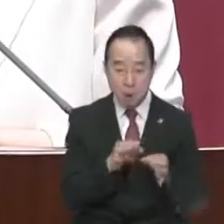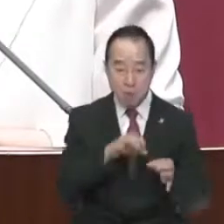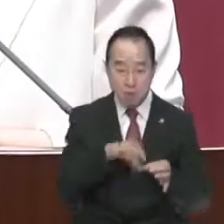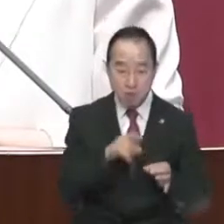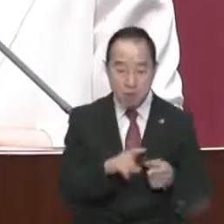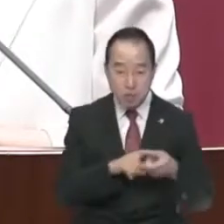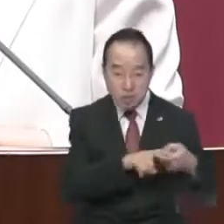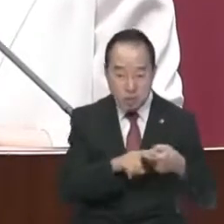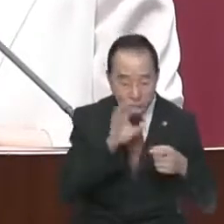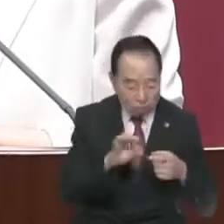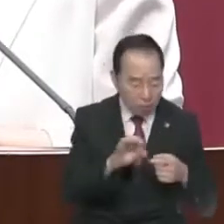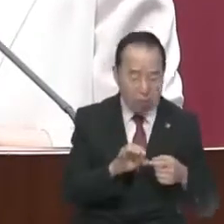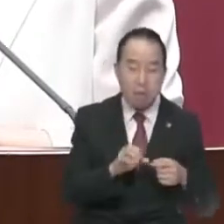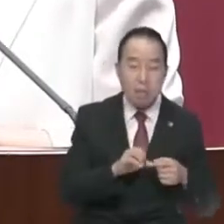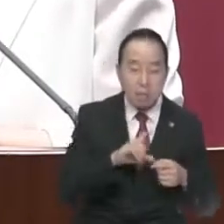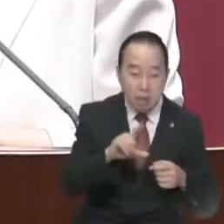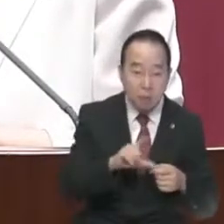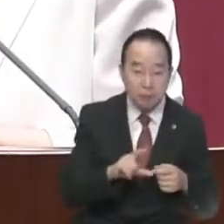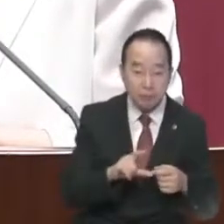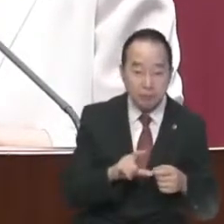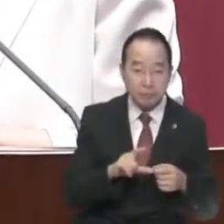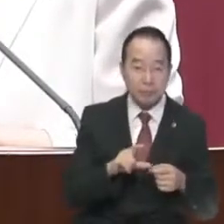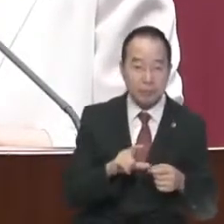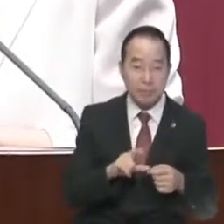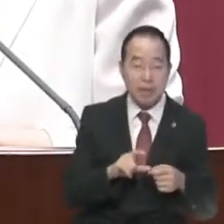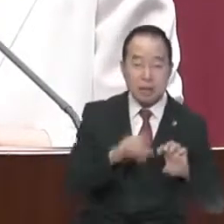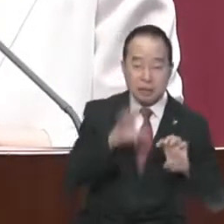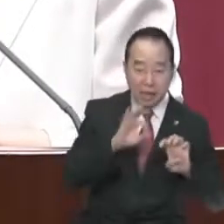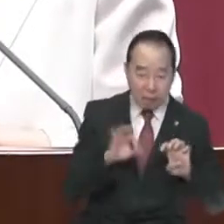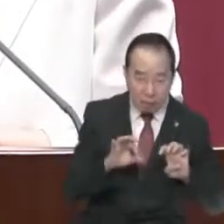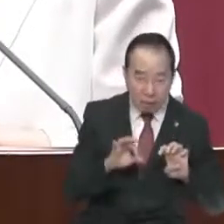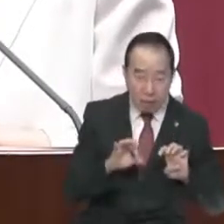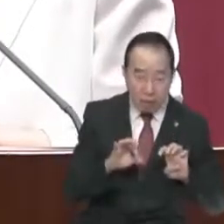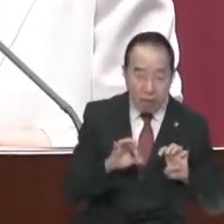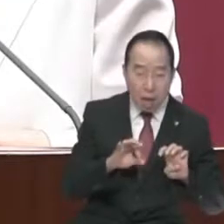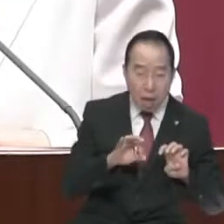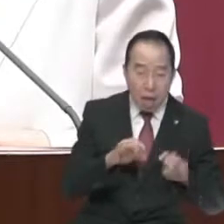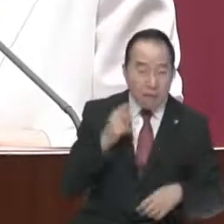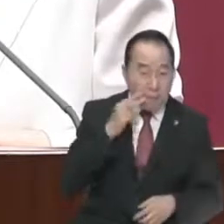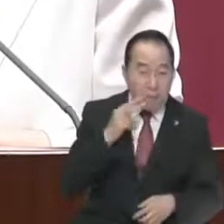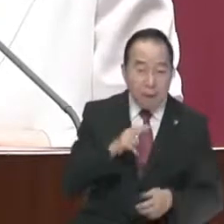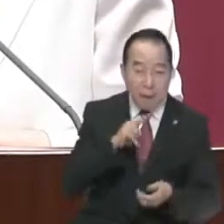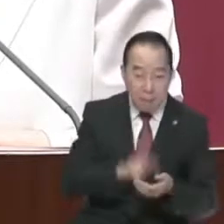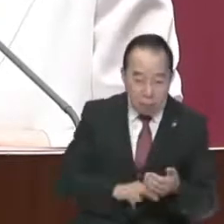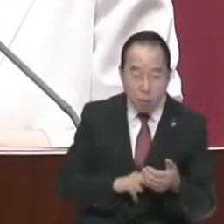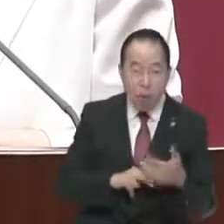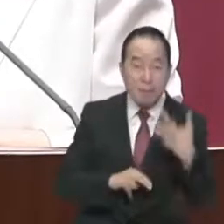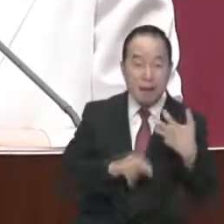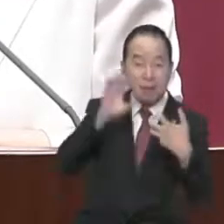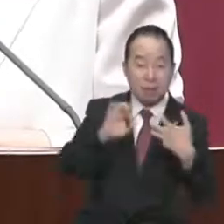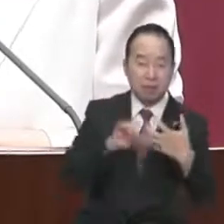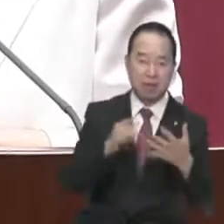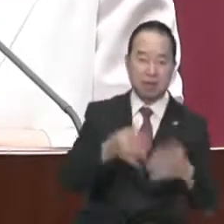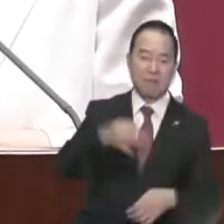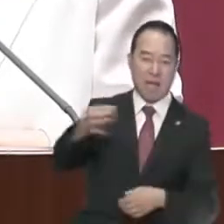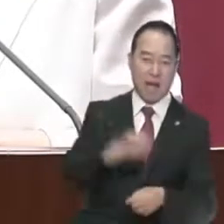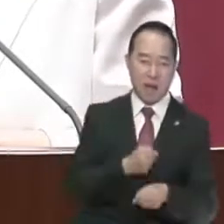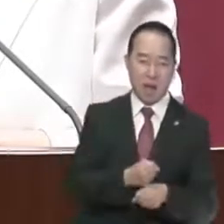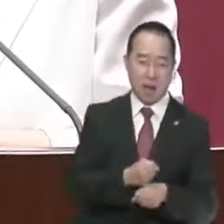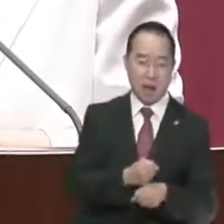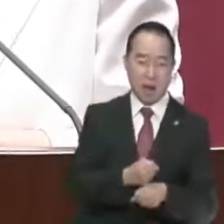매출의 40%가 담배인데요. 이 담배의 매출의 80%는 세금으로 나가는 돈이라고 합니다. 네, 이 4억 원 기준을 적용을